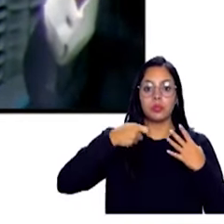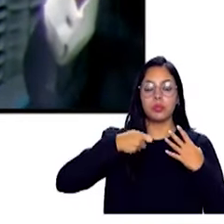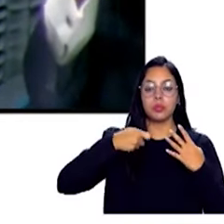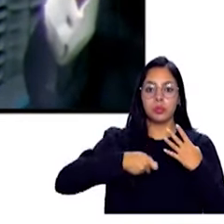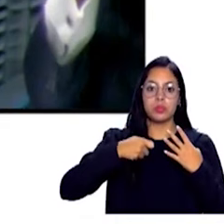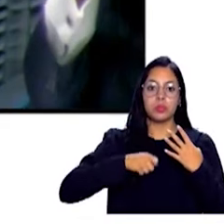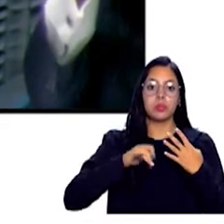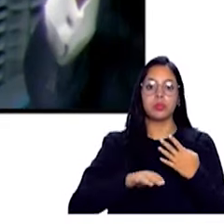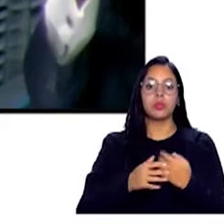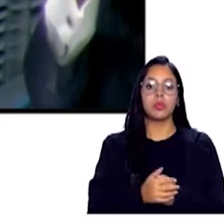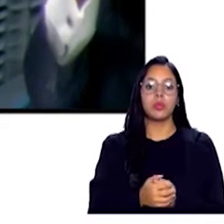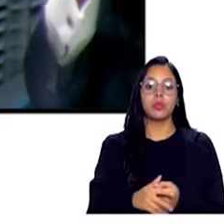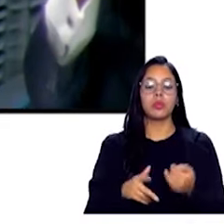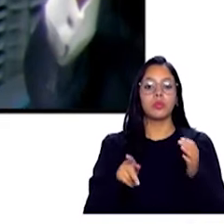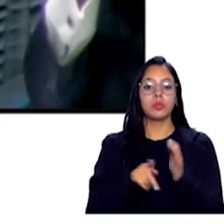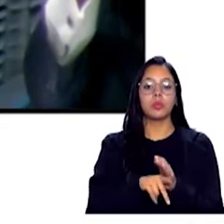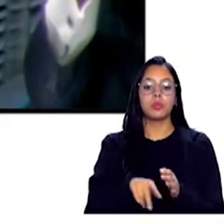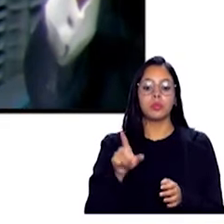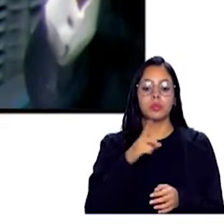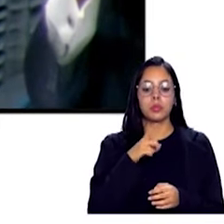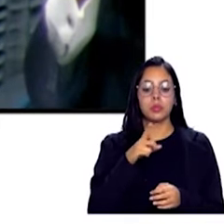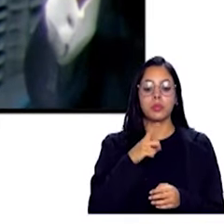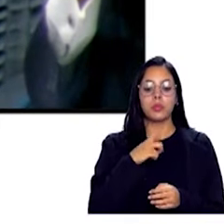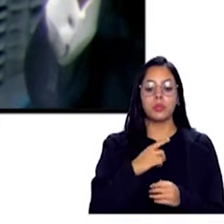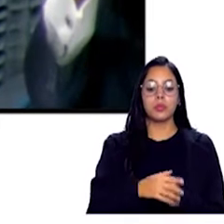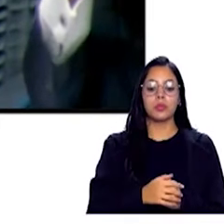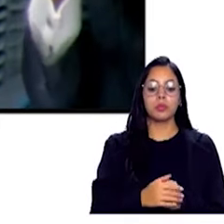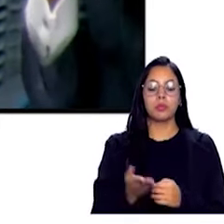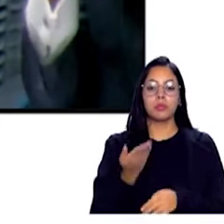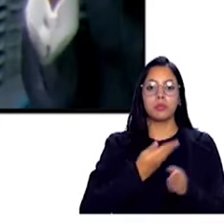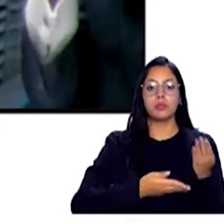se partager le rôle d'interprétation